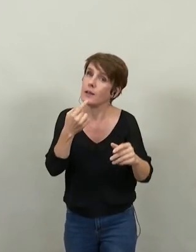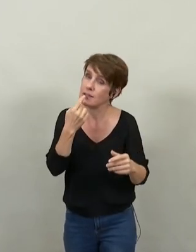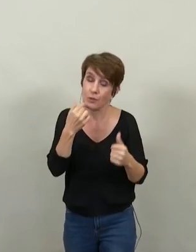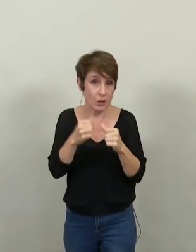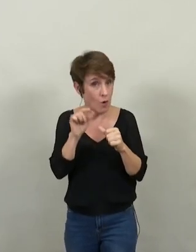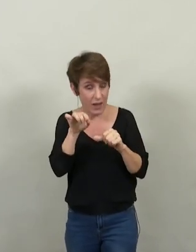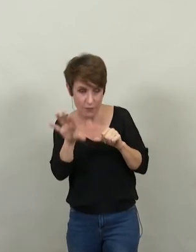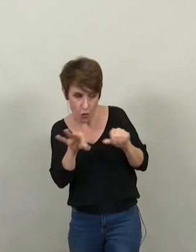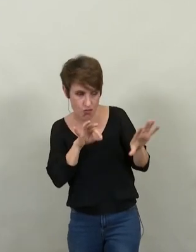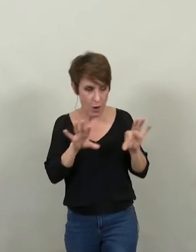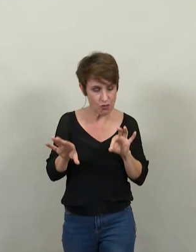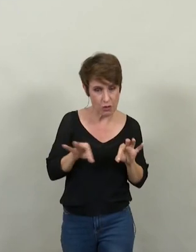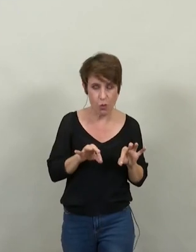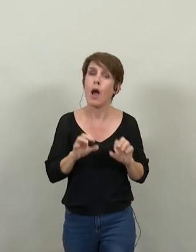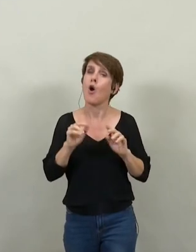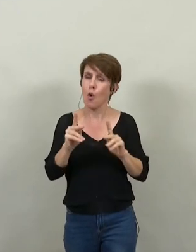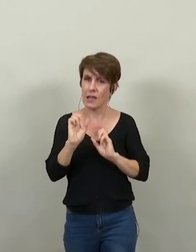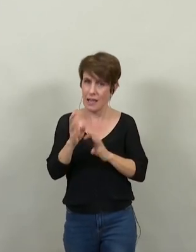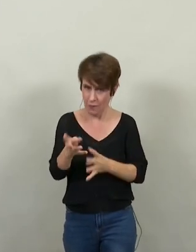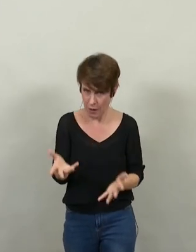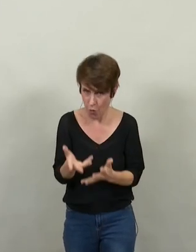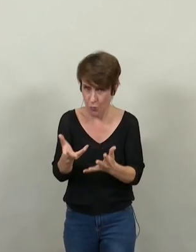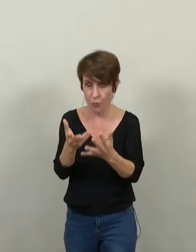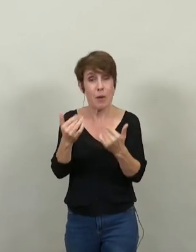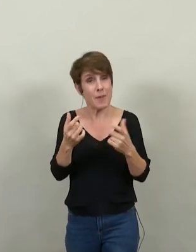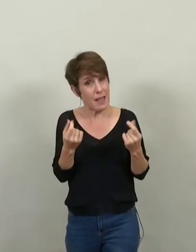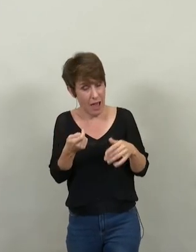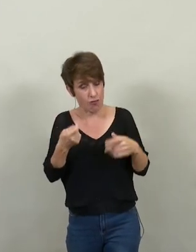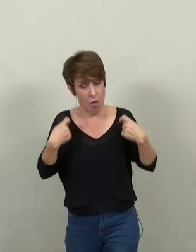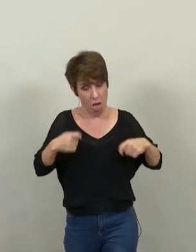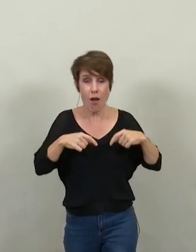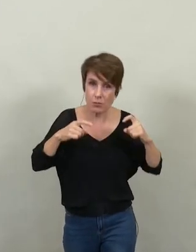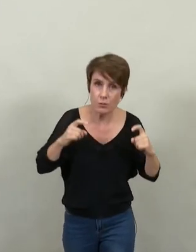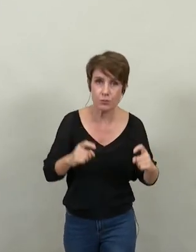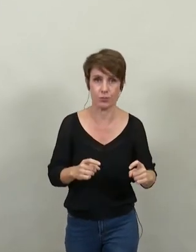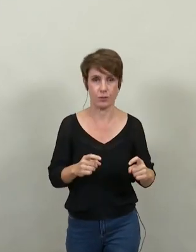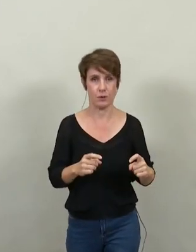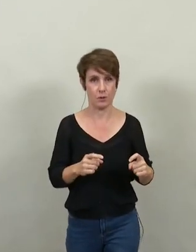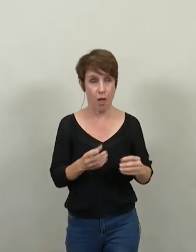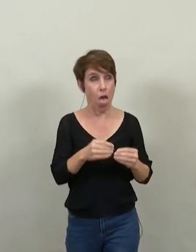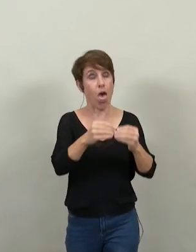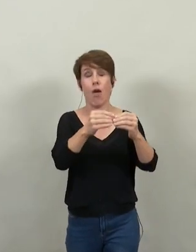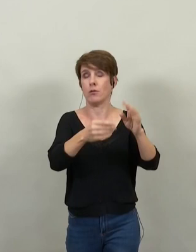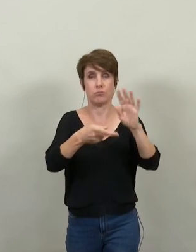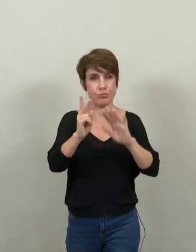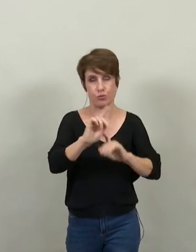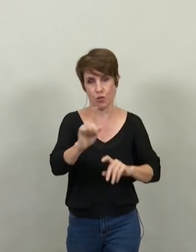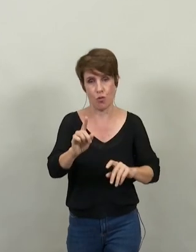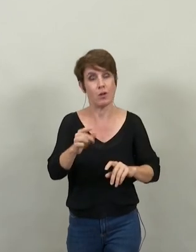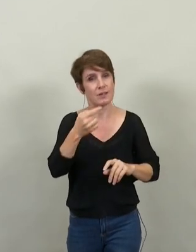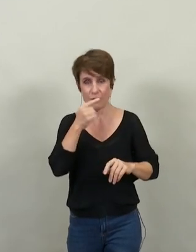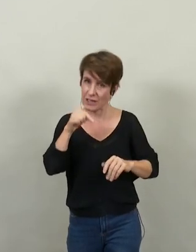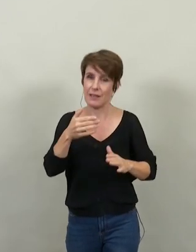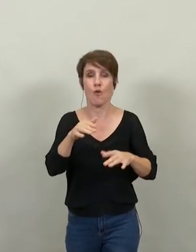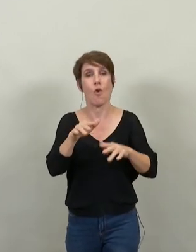organiser la cohabitation des modes de déplacement mais le faire avec des moyens financiers constants grâce à une autre organisation de la